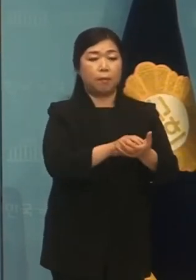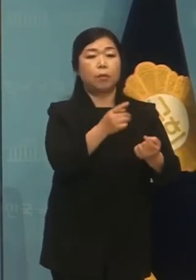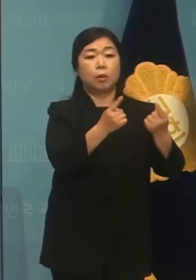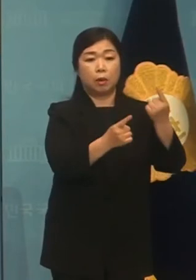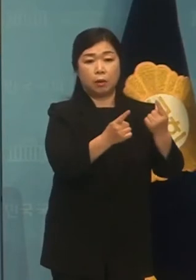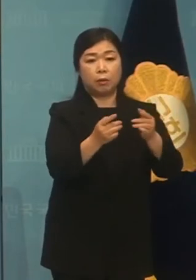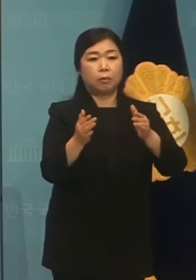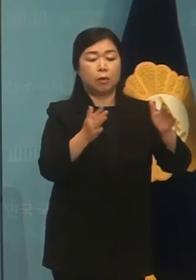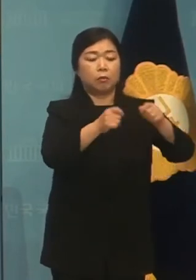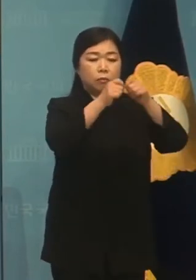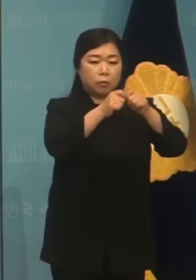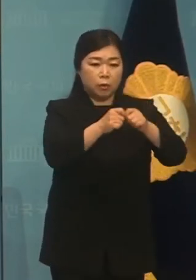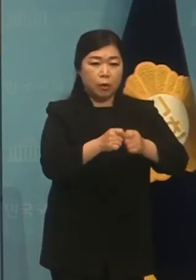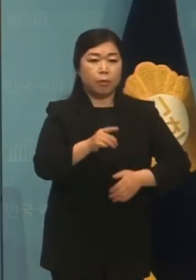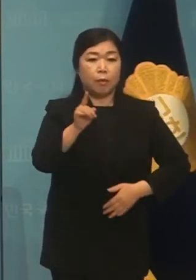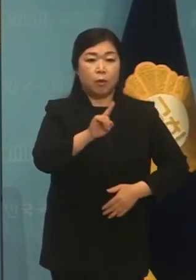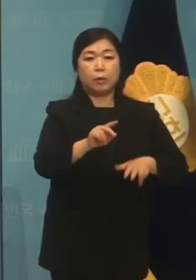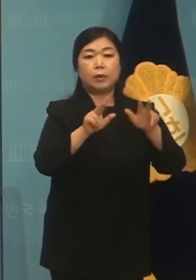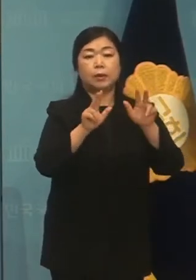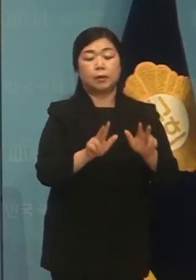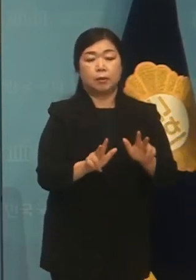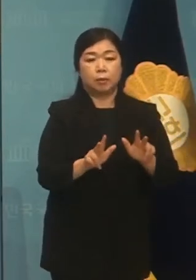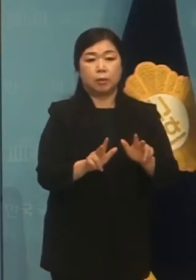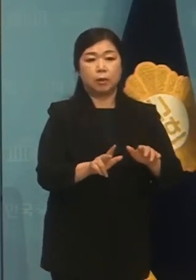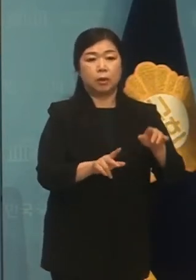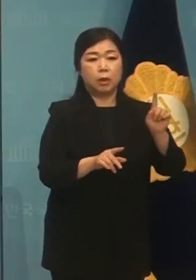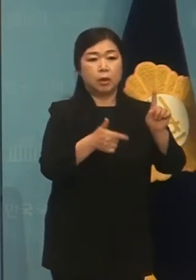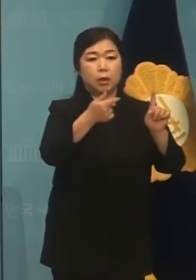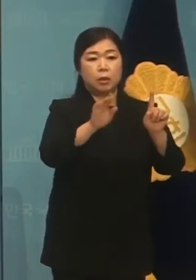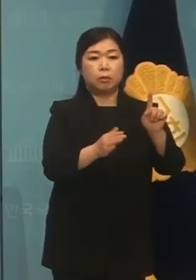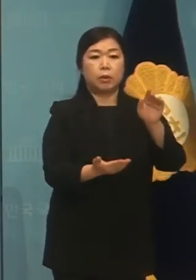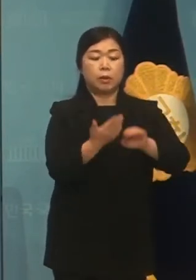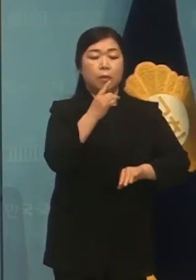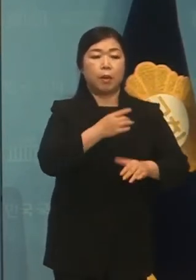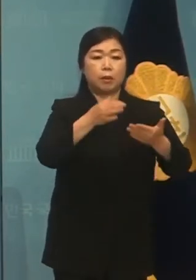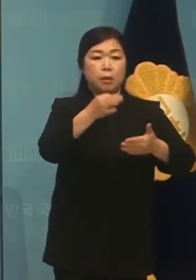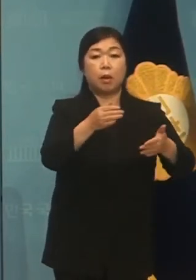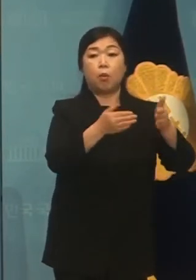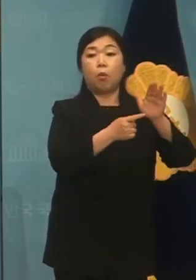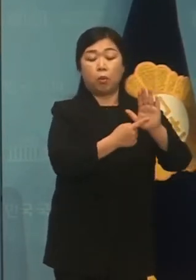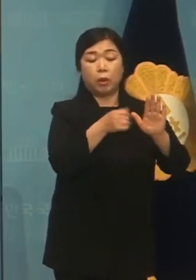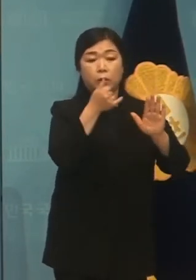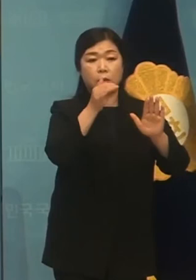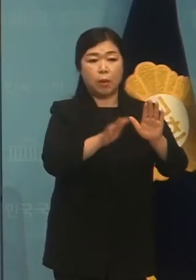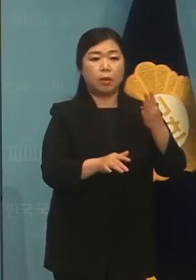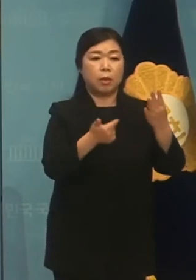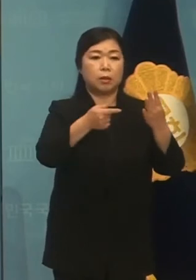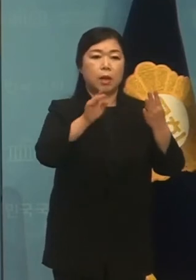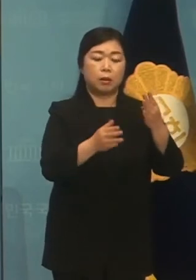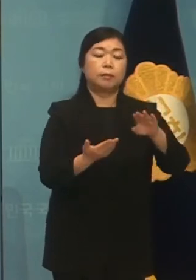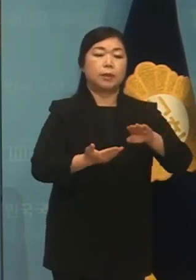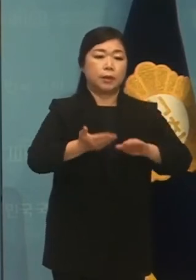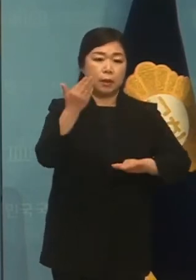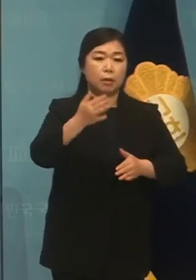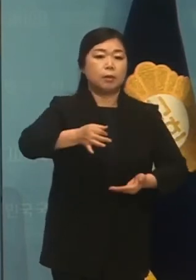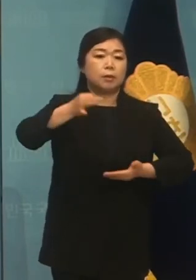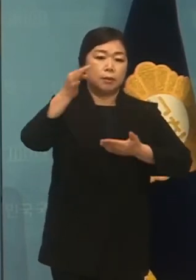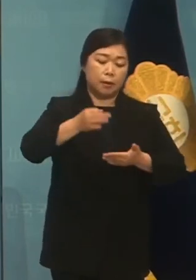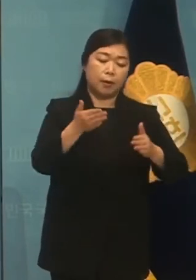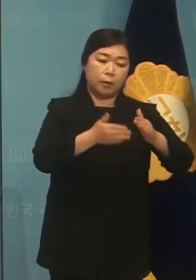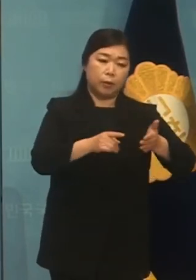것보다 구체적으로 지금은 현재는 1급 이상만 재산 공개를 하고 있는데 4급 이상은